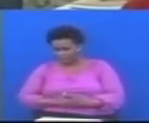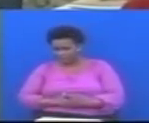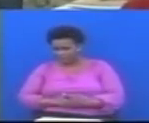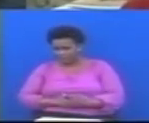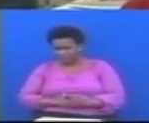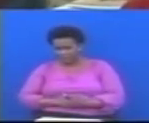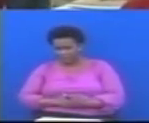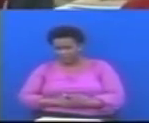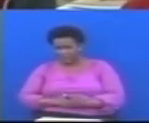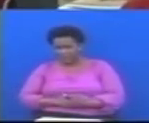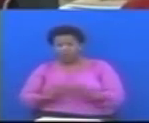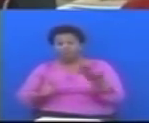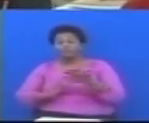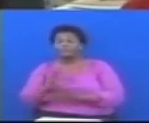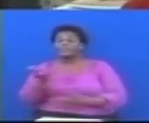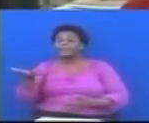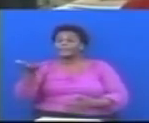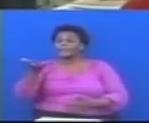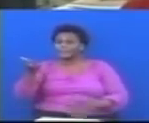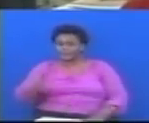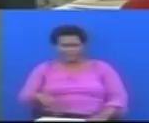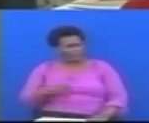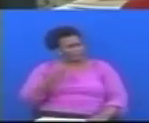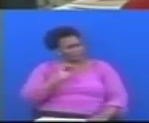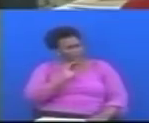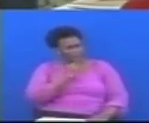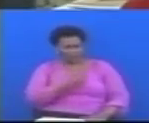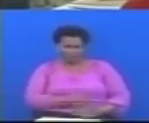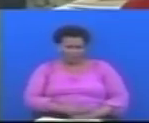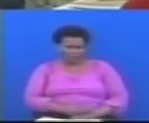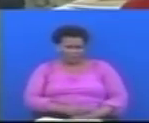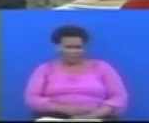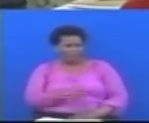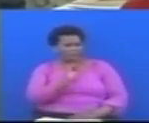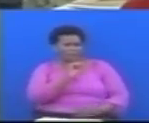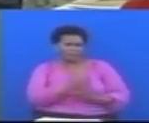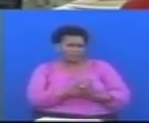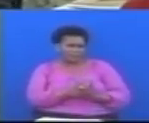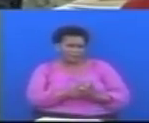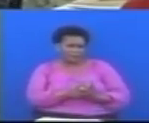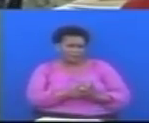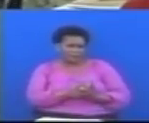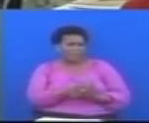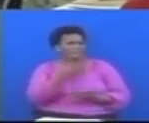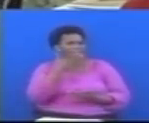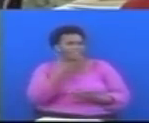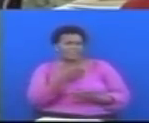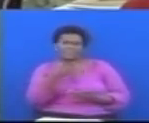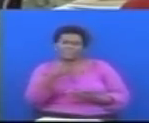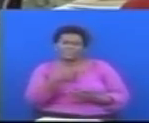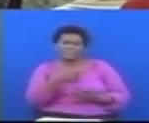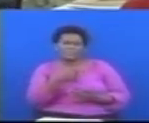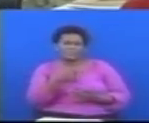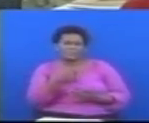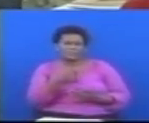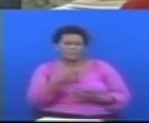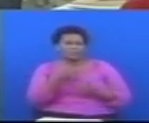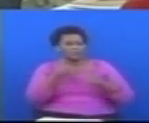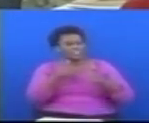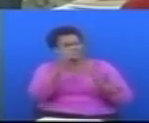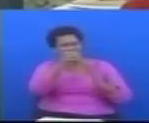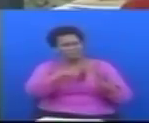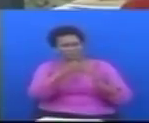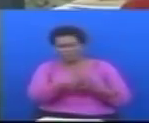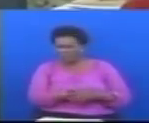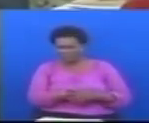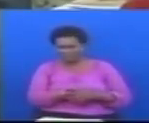nikamwambia kwa umeme ule wa Mtwara nafuli wale mtuendelee kutuachia na umeme wetu ule wa mafuta. Lakini jambo hilo